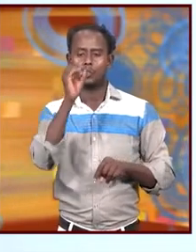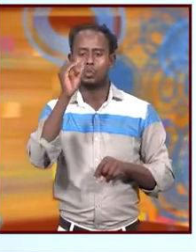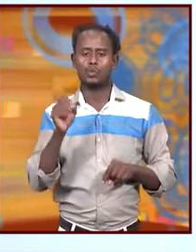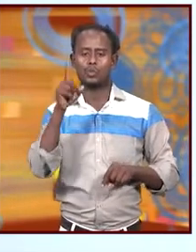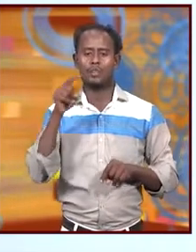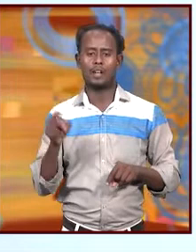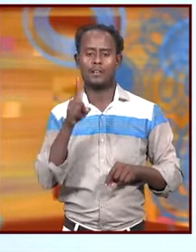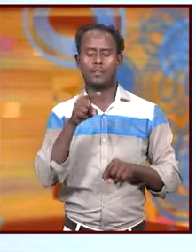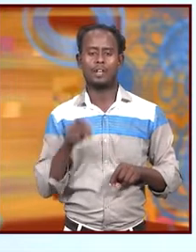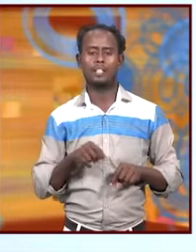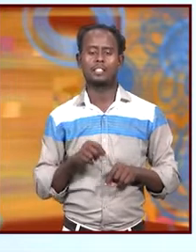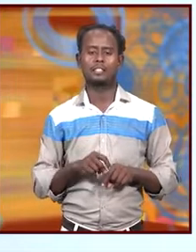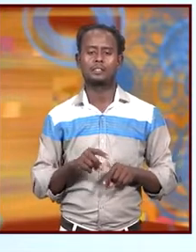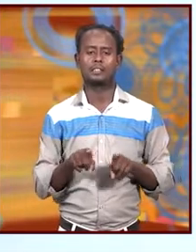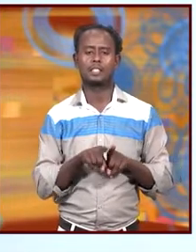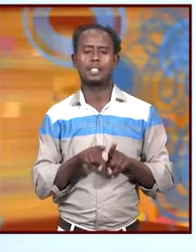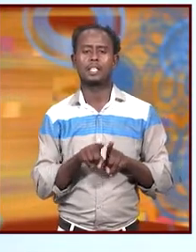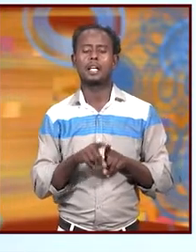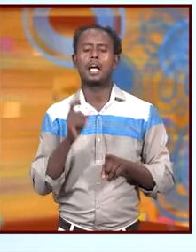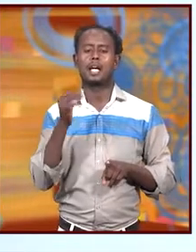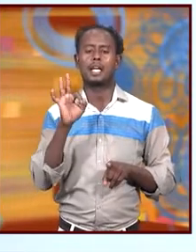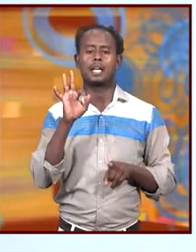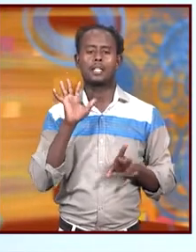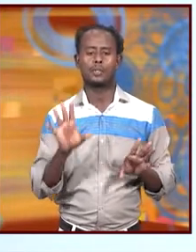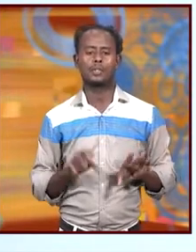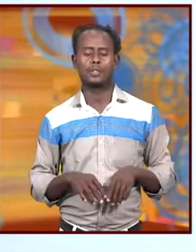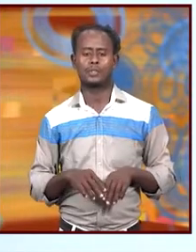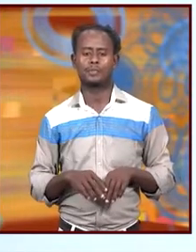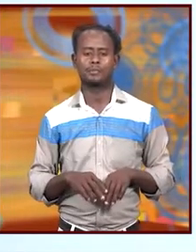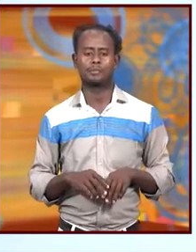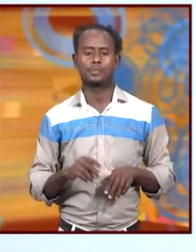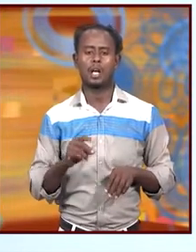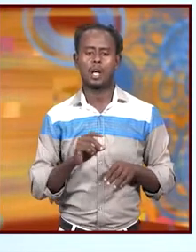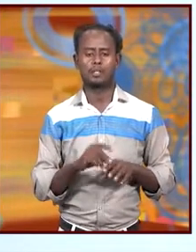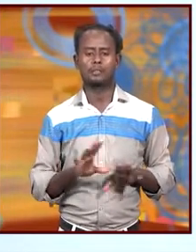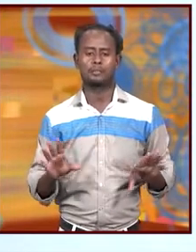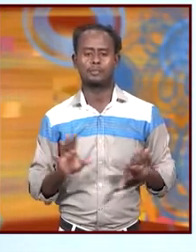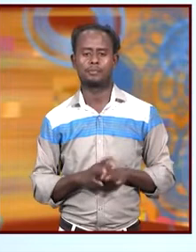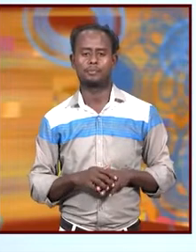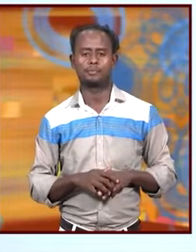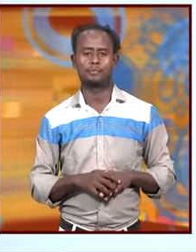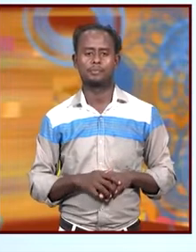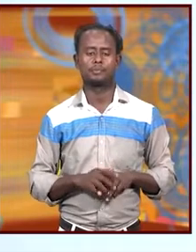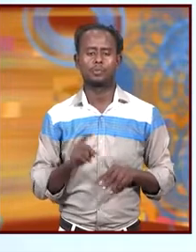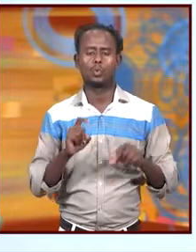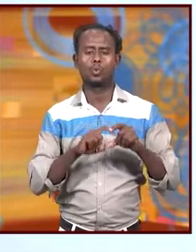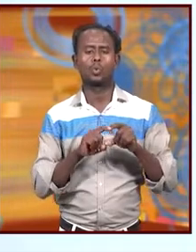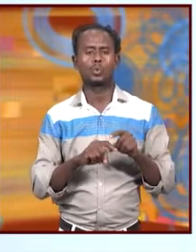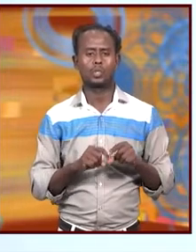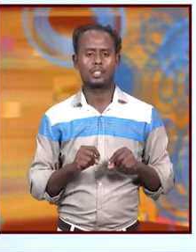கிடைப்பது தேவையான சதுரங்களுடைய எண்ணிக்கை 8 ஆகும். இந்த வினாவிற்கு